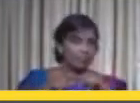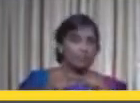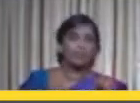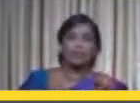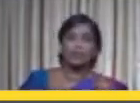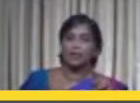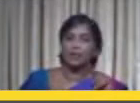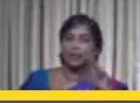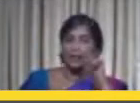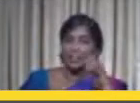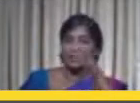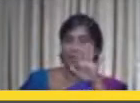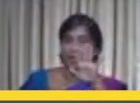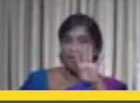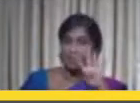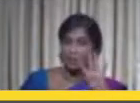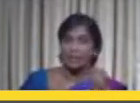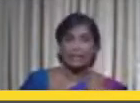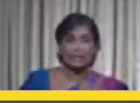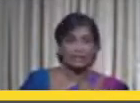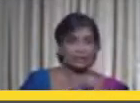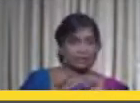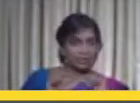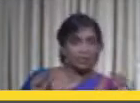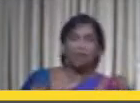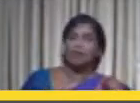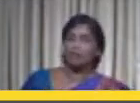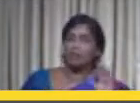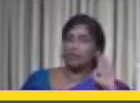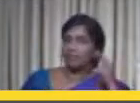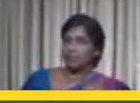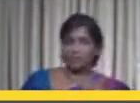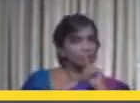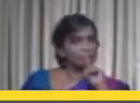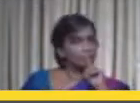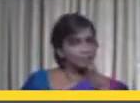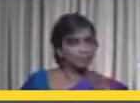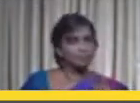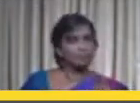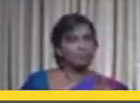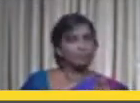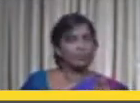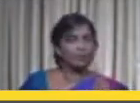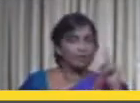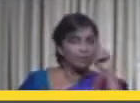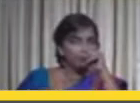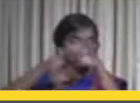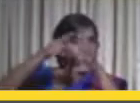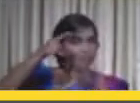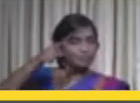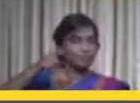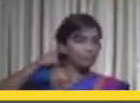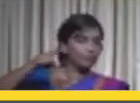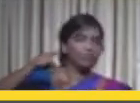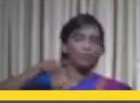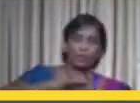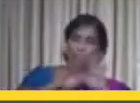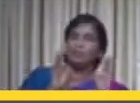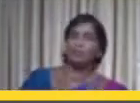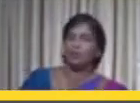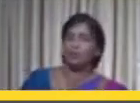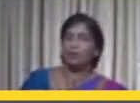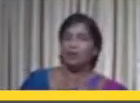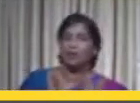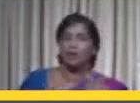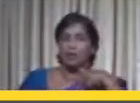एक पनसत्र जीवागांति विशेषम संधान कलती है पलवेणी लाइस तो हेर अने खमे कम मध्यम